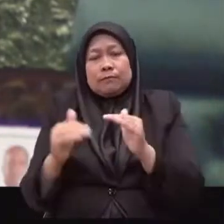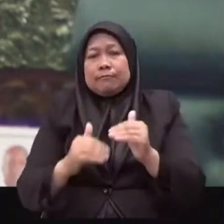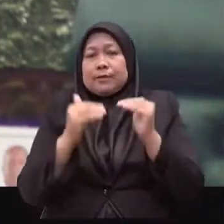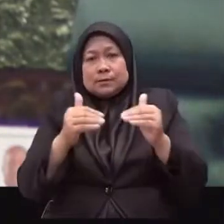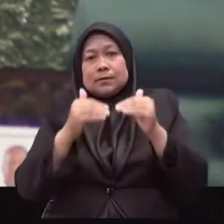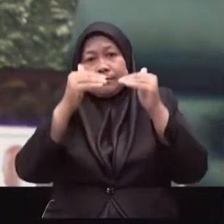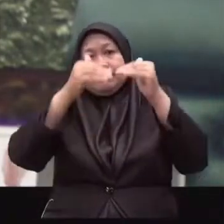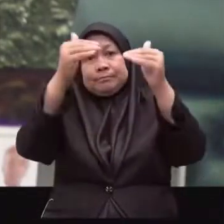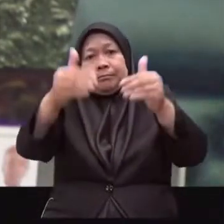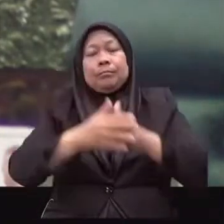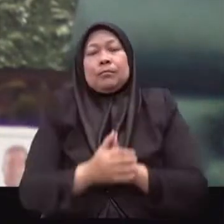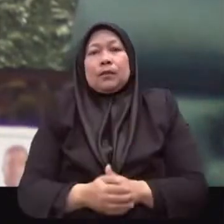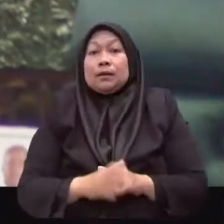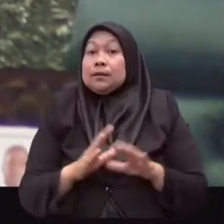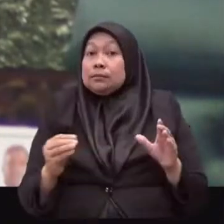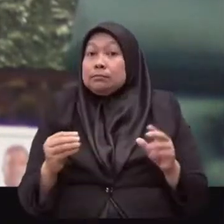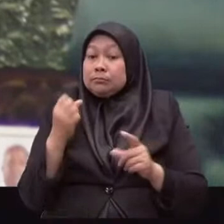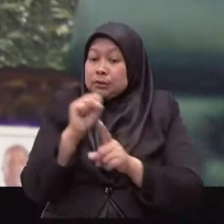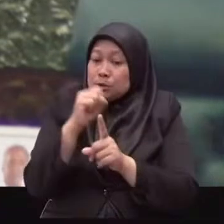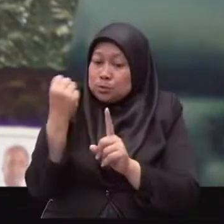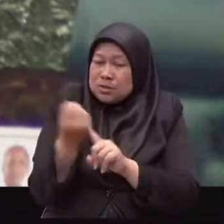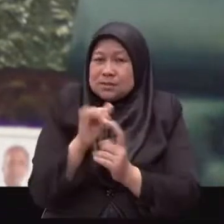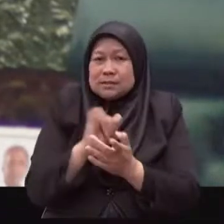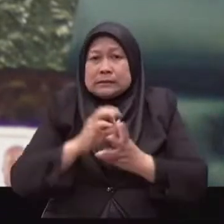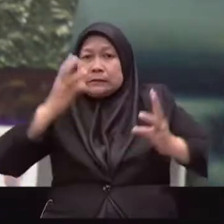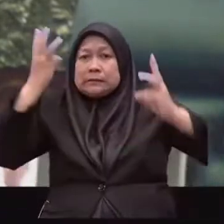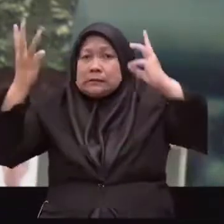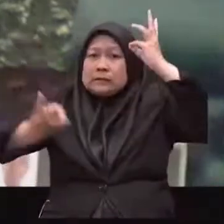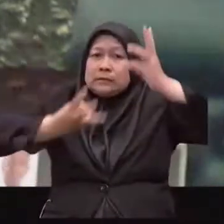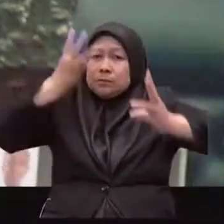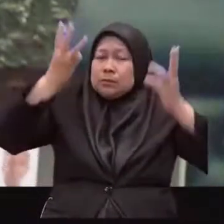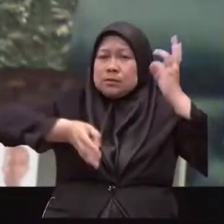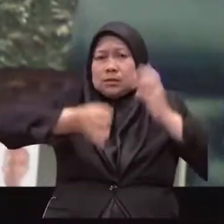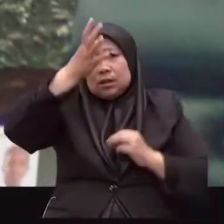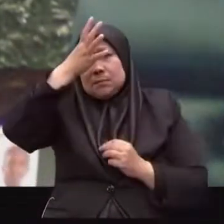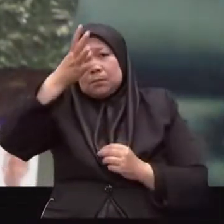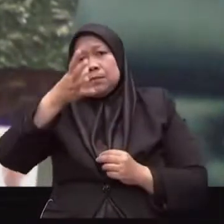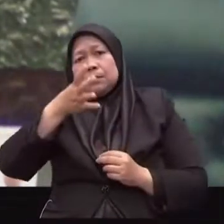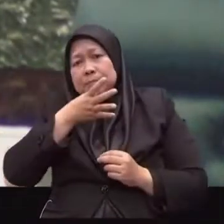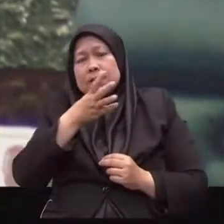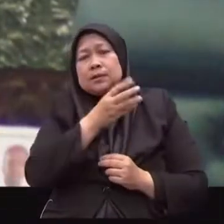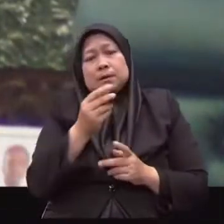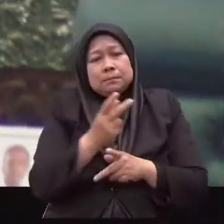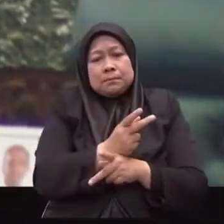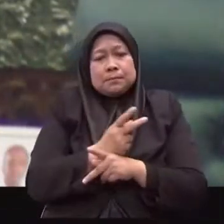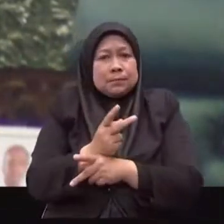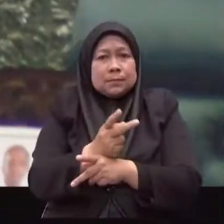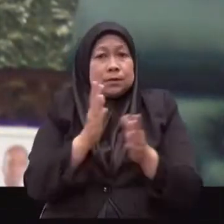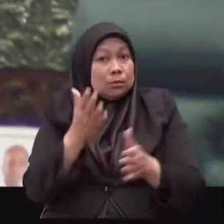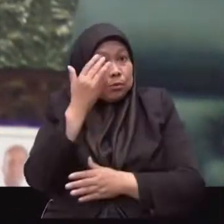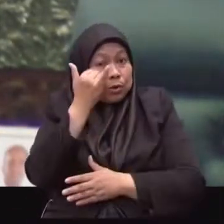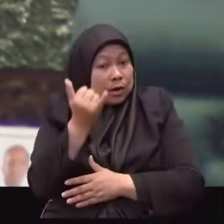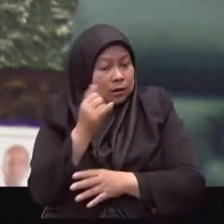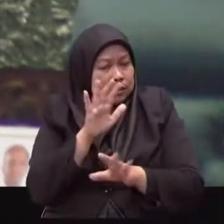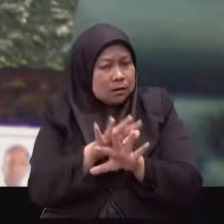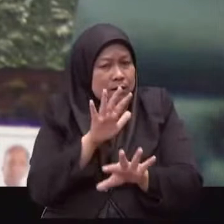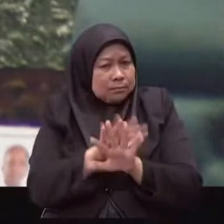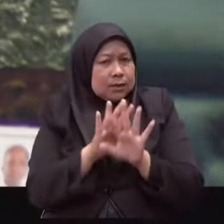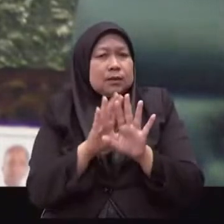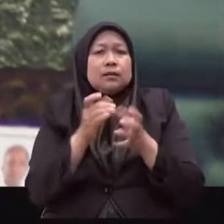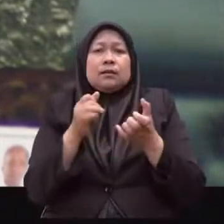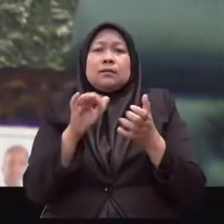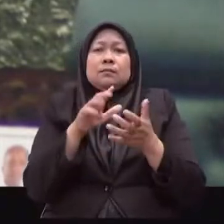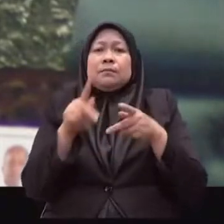investinae dan agency agency Negeri berharap dapat mengkukuhkan kerjasama dengan Miti dan